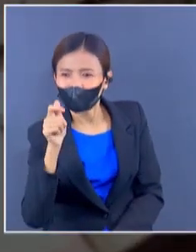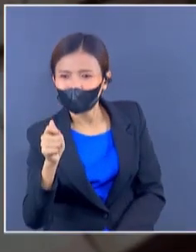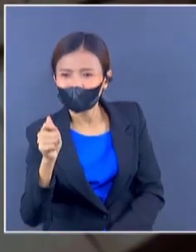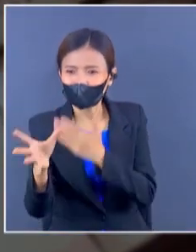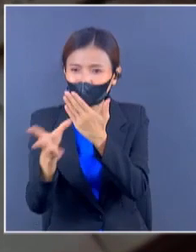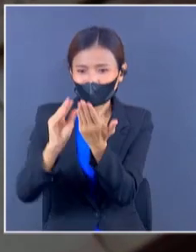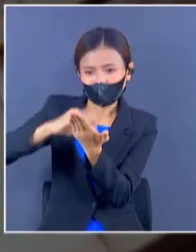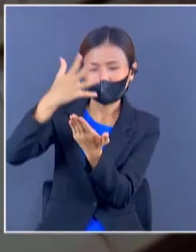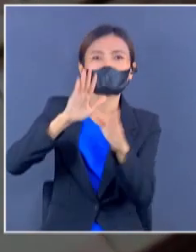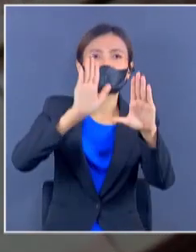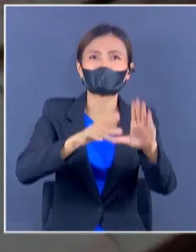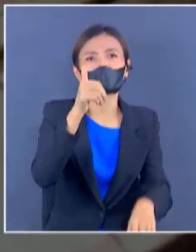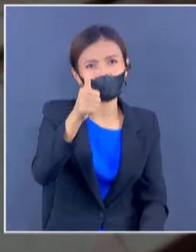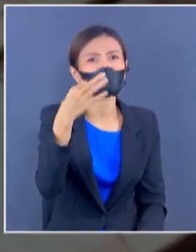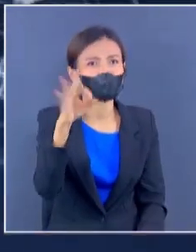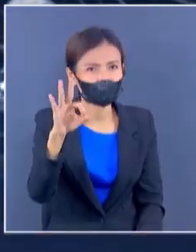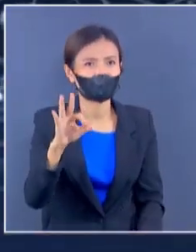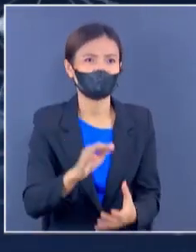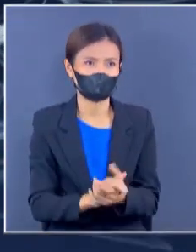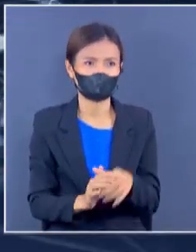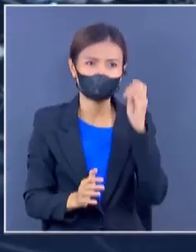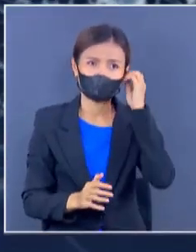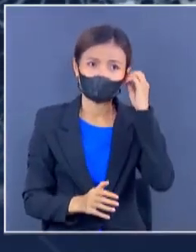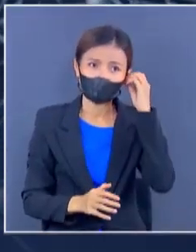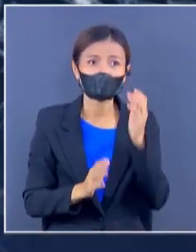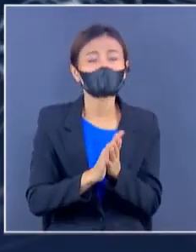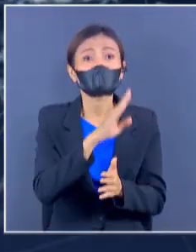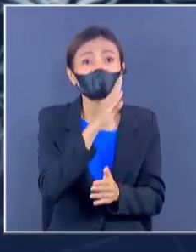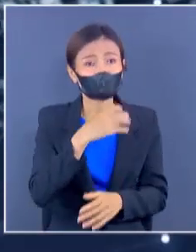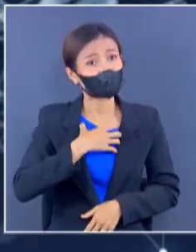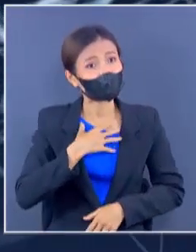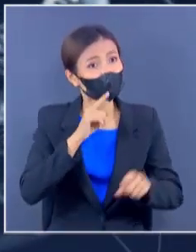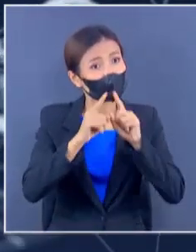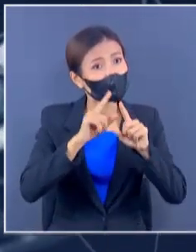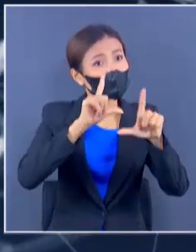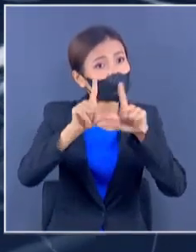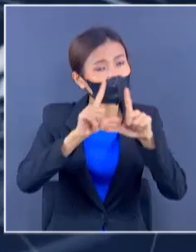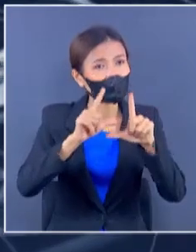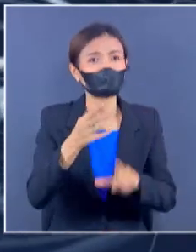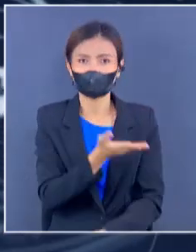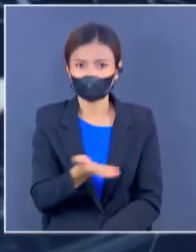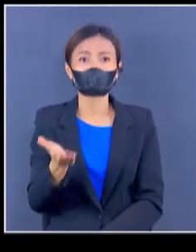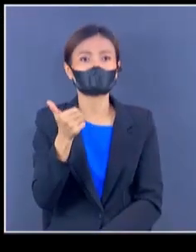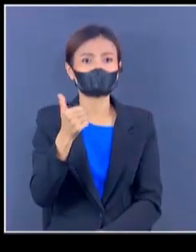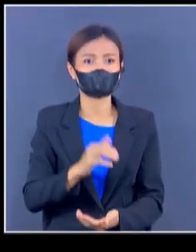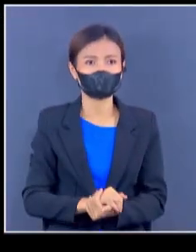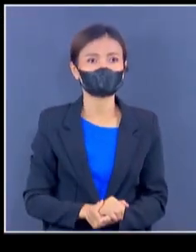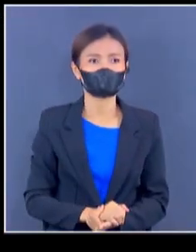ฟรี1สิทธิ์แบบไม่มีค่าใช้จ่ายหรือเข้าไปติดตามรายละเอียดได้ที่ line@realrexer ได้เลยค่ะ